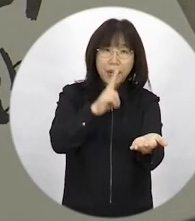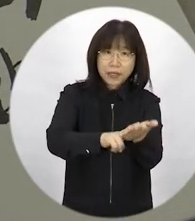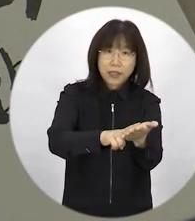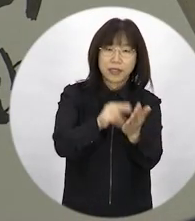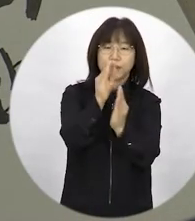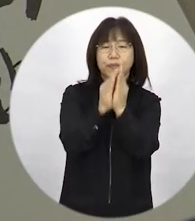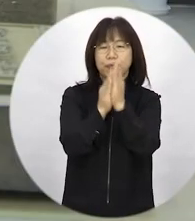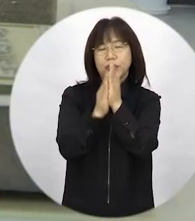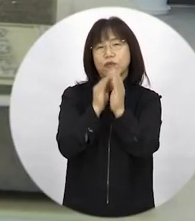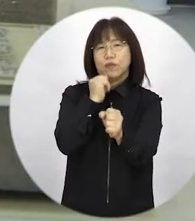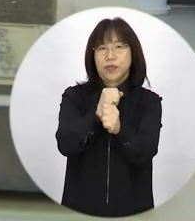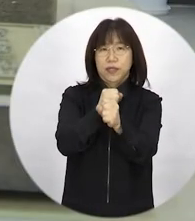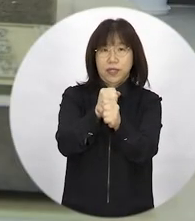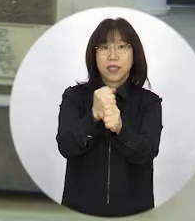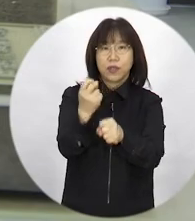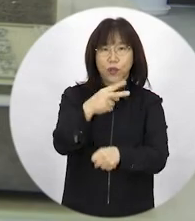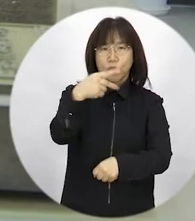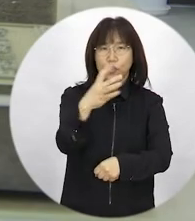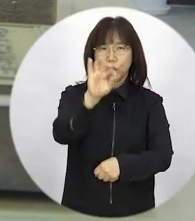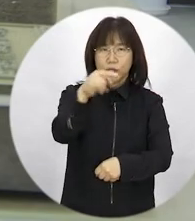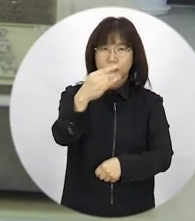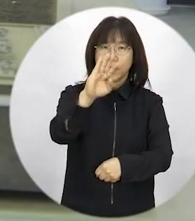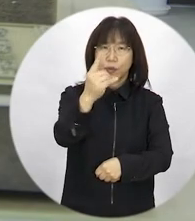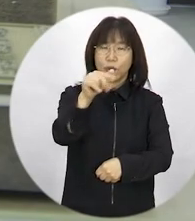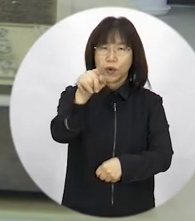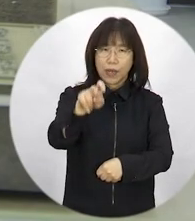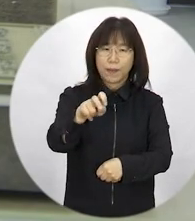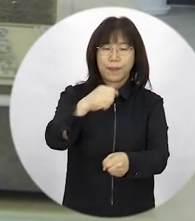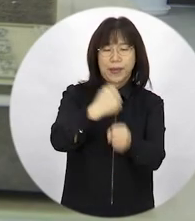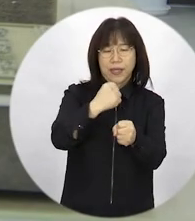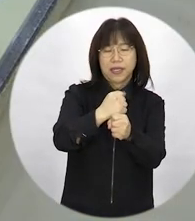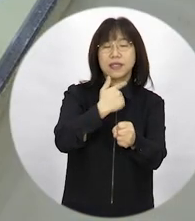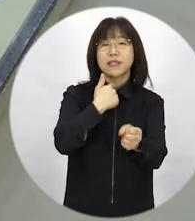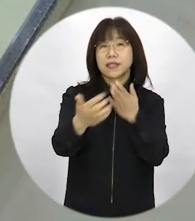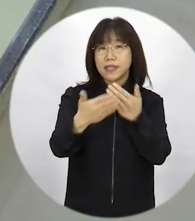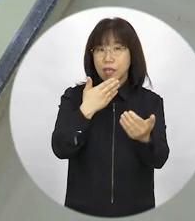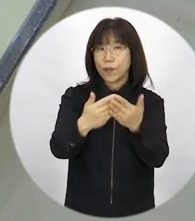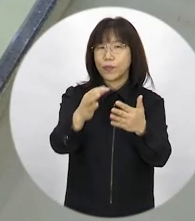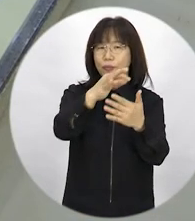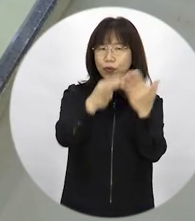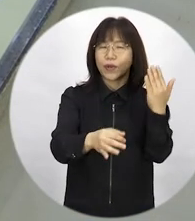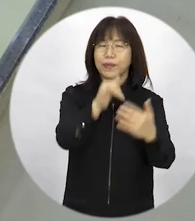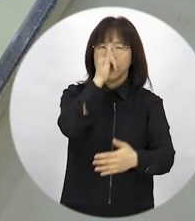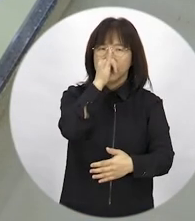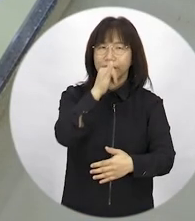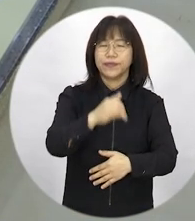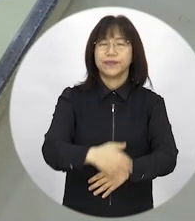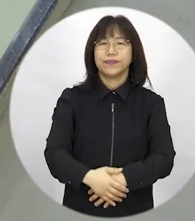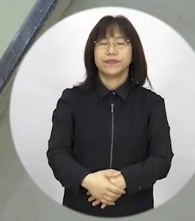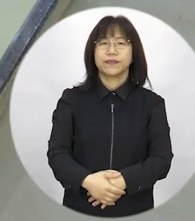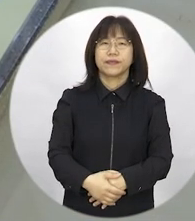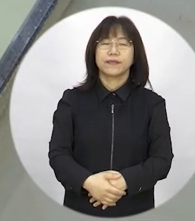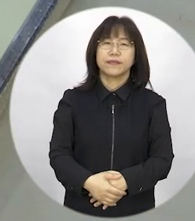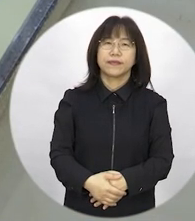천연비누 만들기 동의보감 만들기 등 다양한 체험 프로그램도 함께 진행하고 있습니다